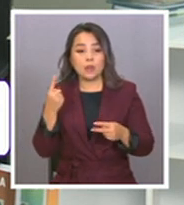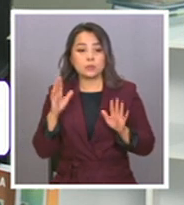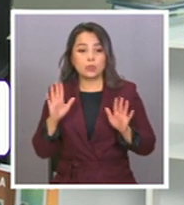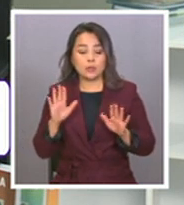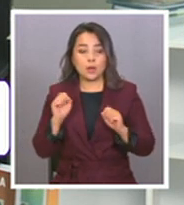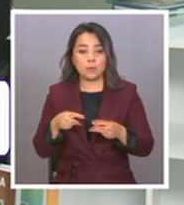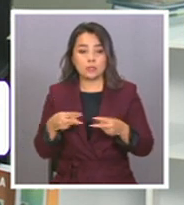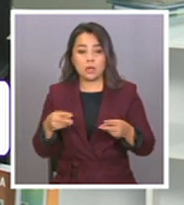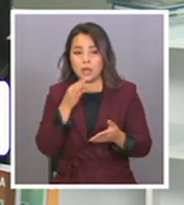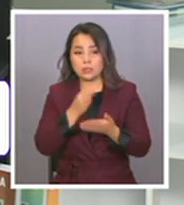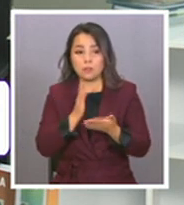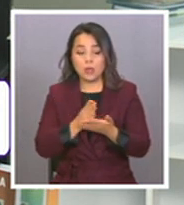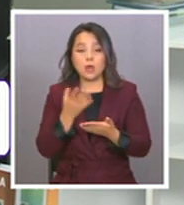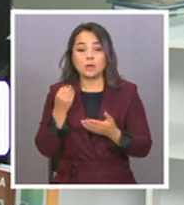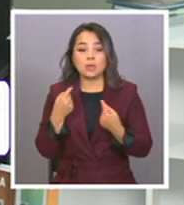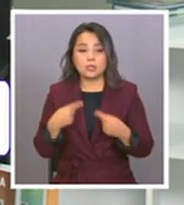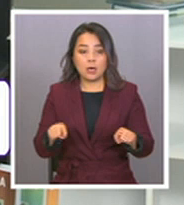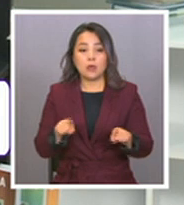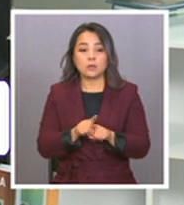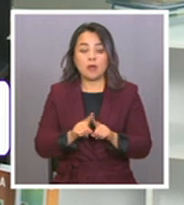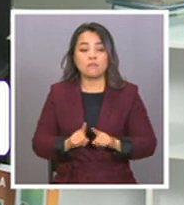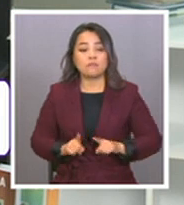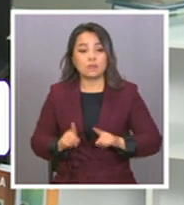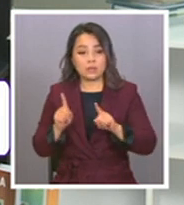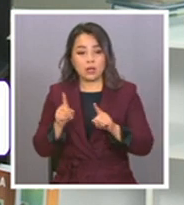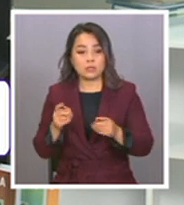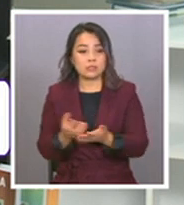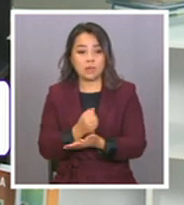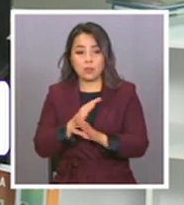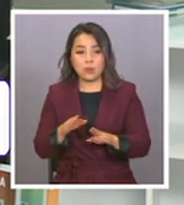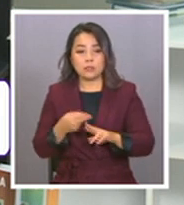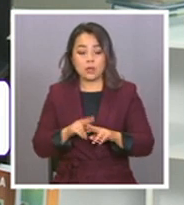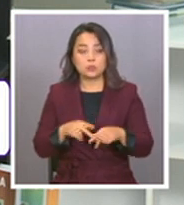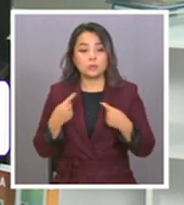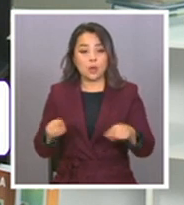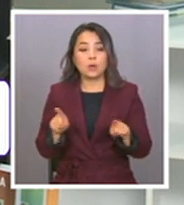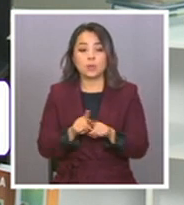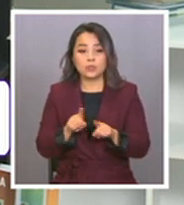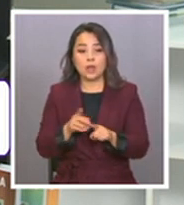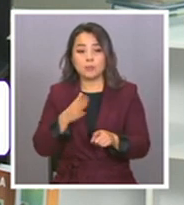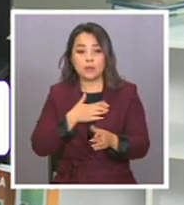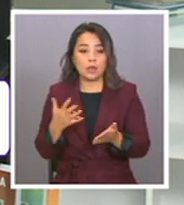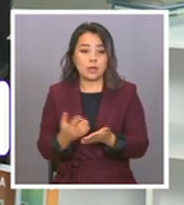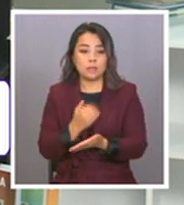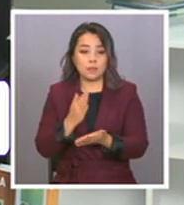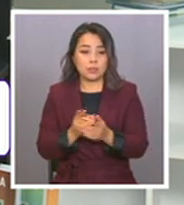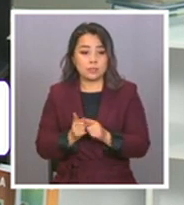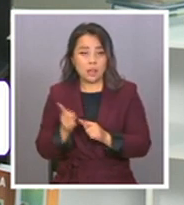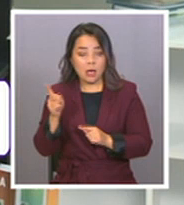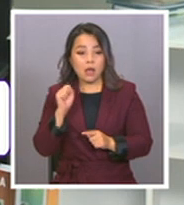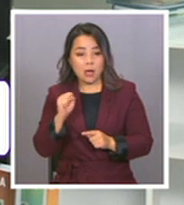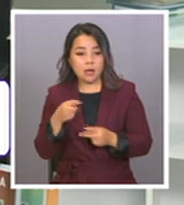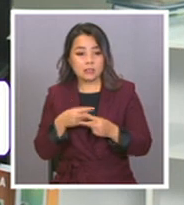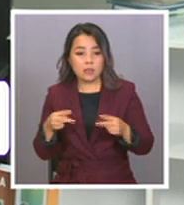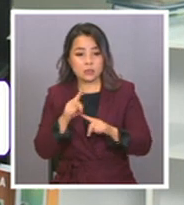алады екеміз. Одан басқа вектор біз түсіре алмаймыз. Осы нүктеден біз басқаша тағы бір вектор түсіргіміз келсе, ол А векторына тең емес